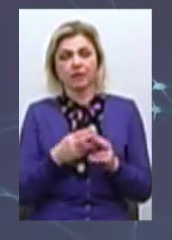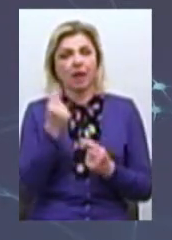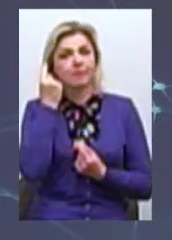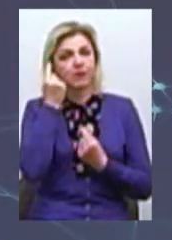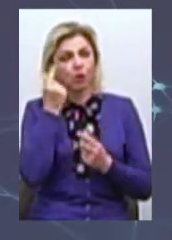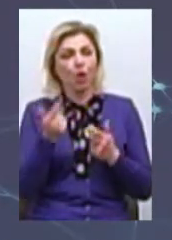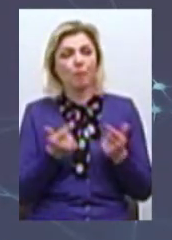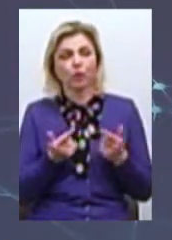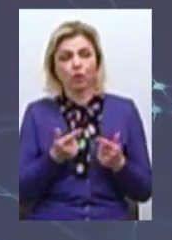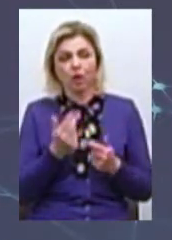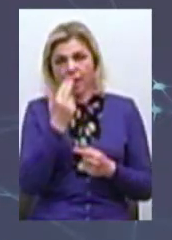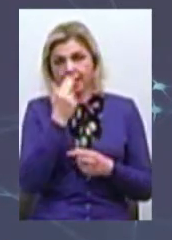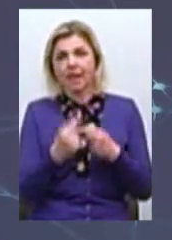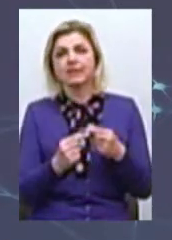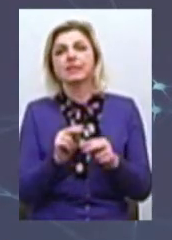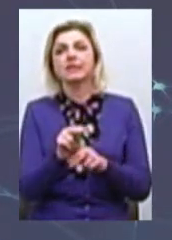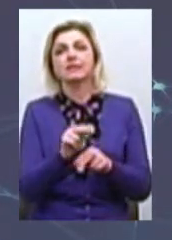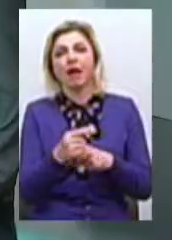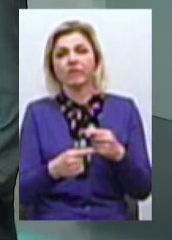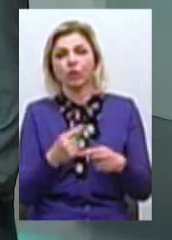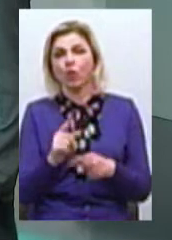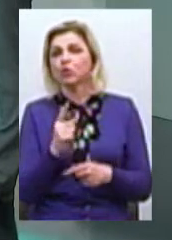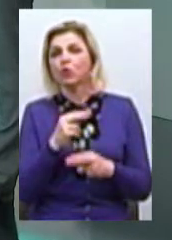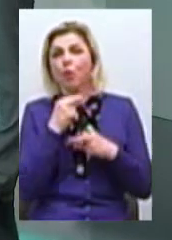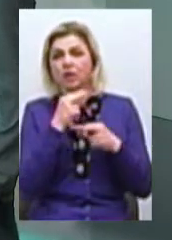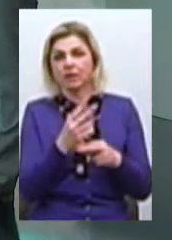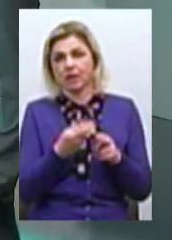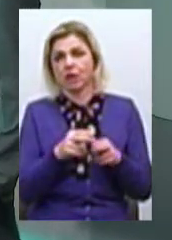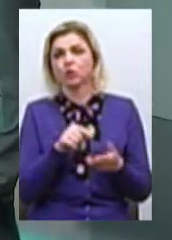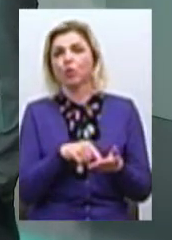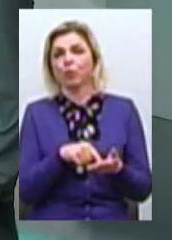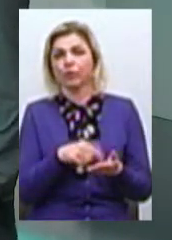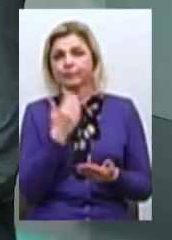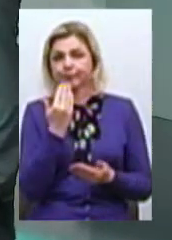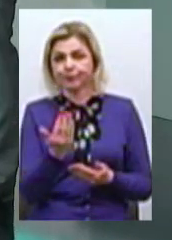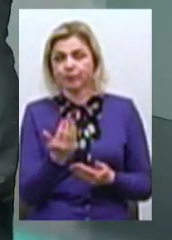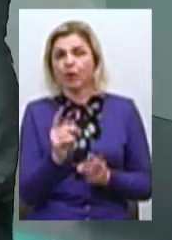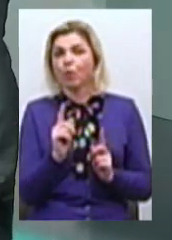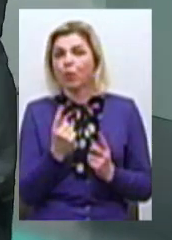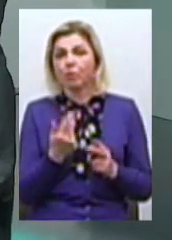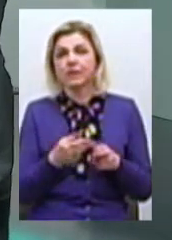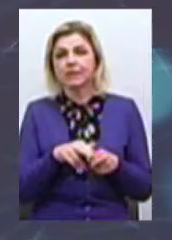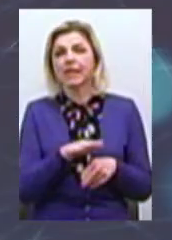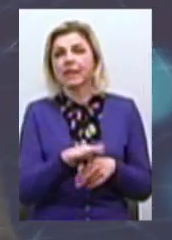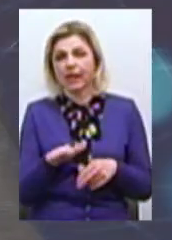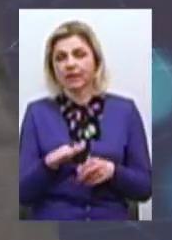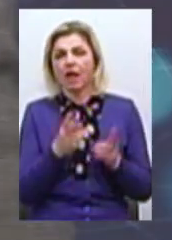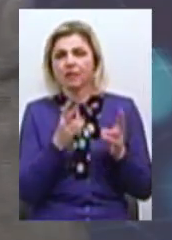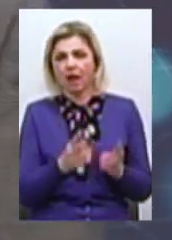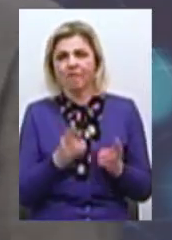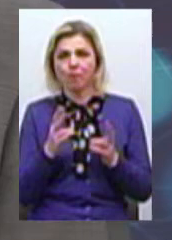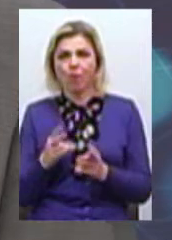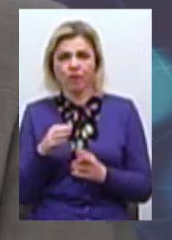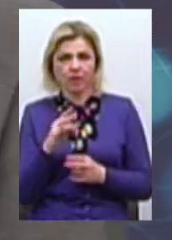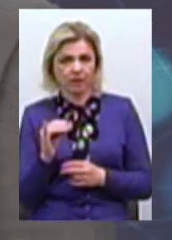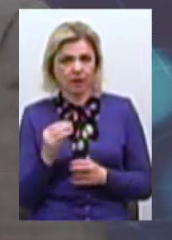підготовка наставників. Чому робиться акцент саме на цьому? Ну, по-перше, тому що ці діти, вони травмовані. І це